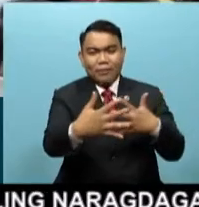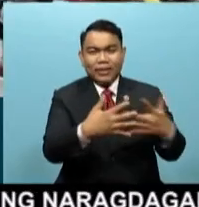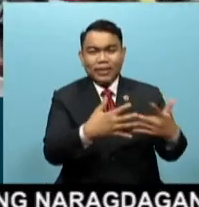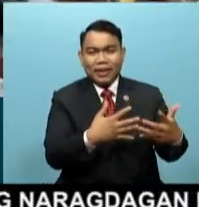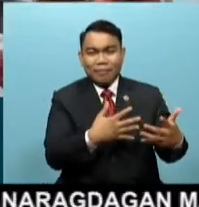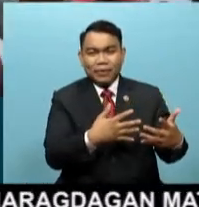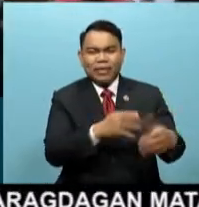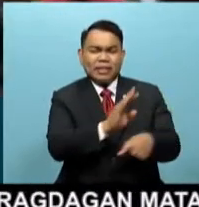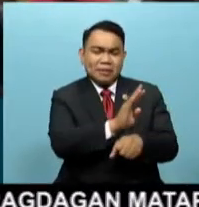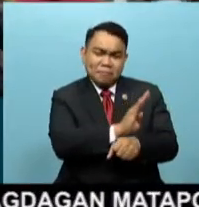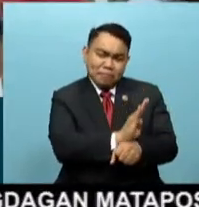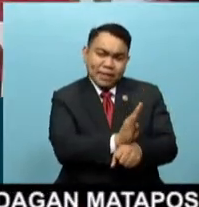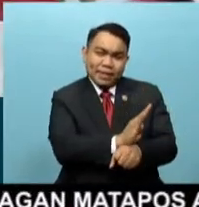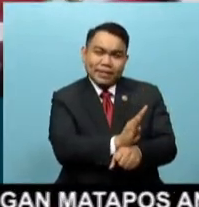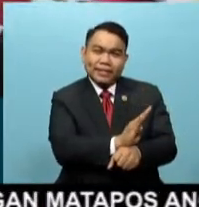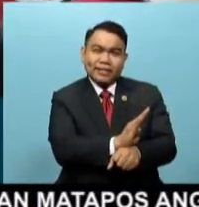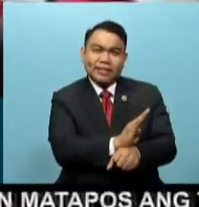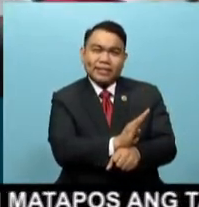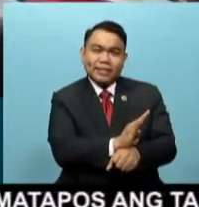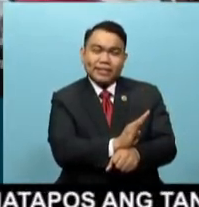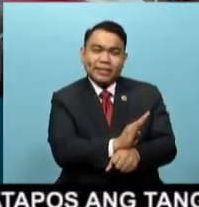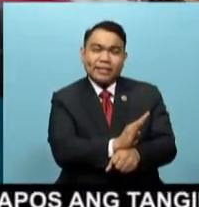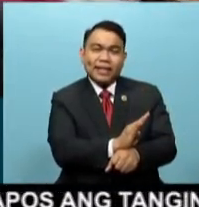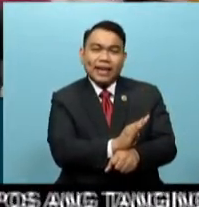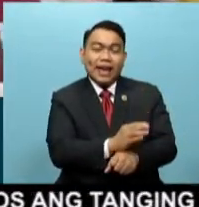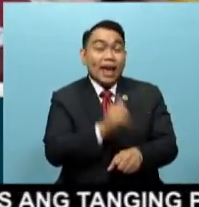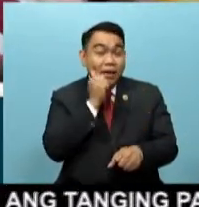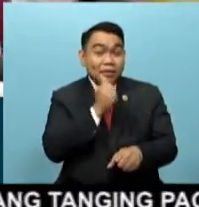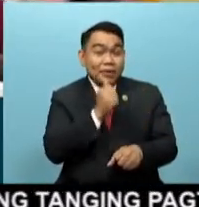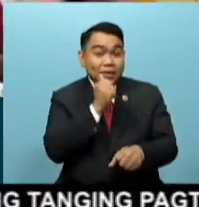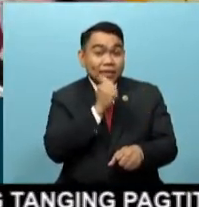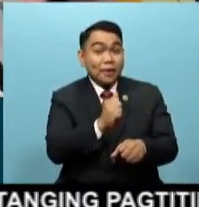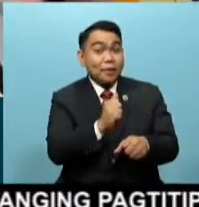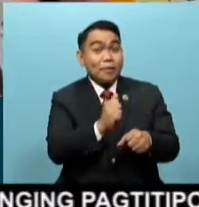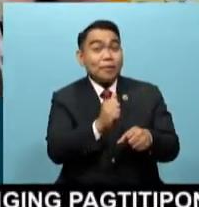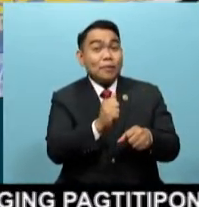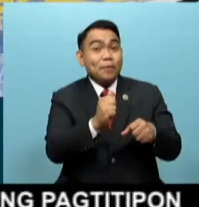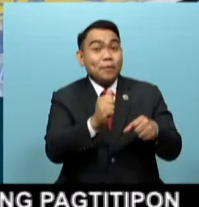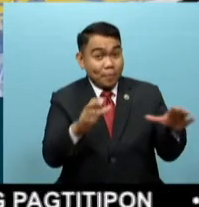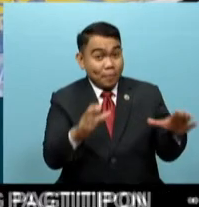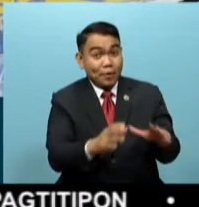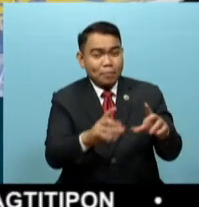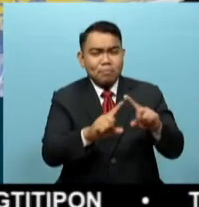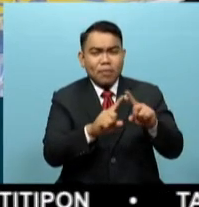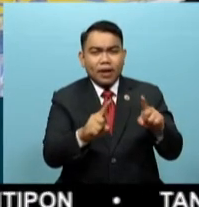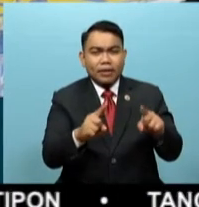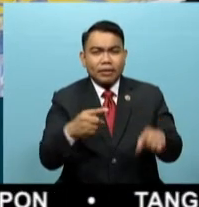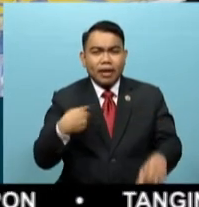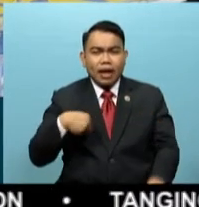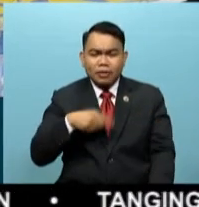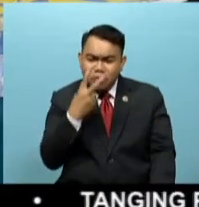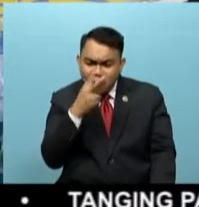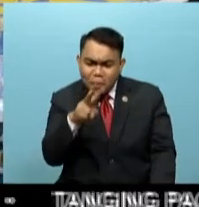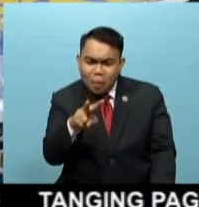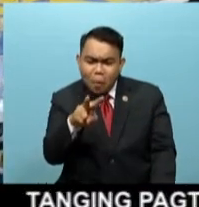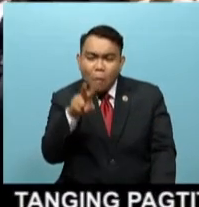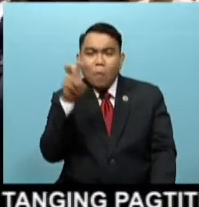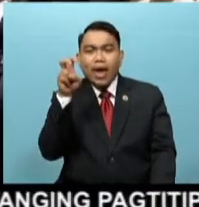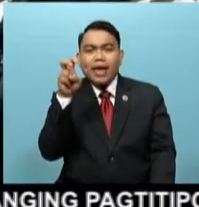abala, sa kanilang araw-araw na gawain, pero nakita po namin ang